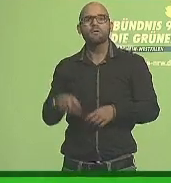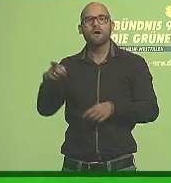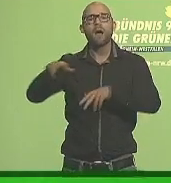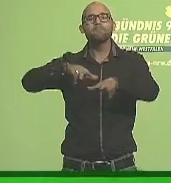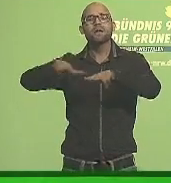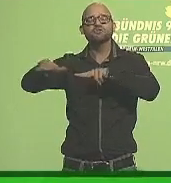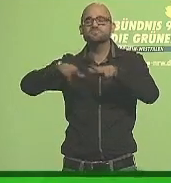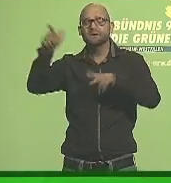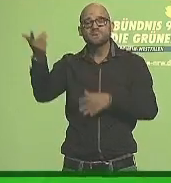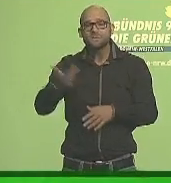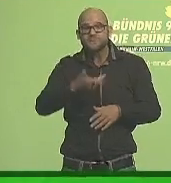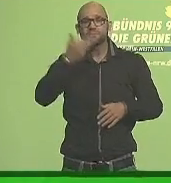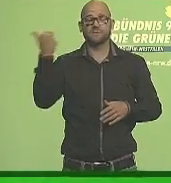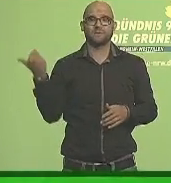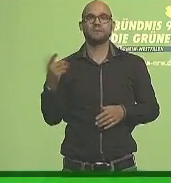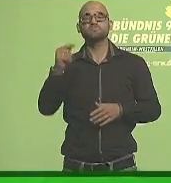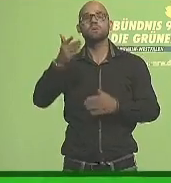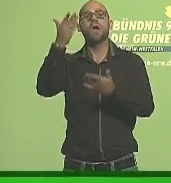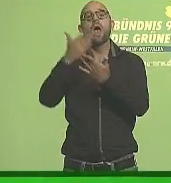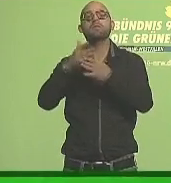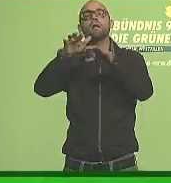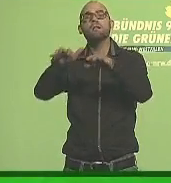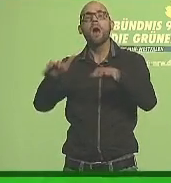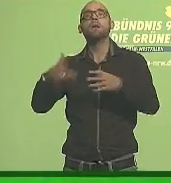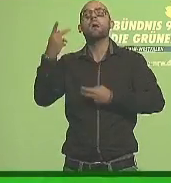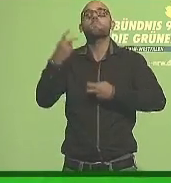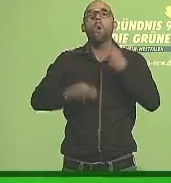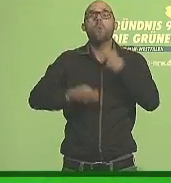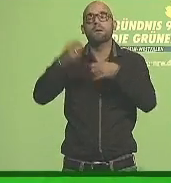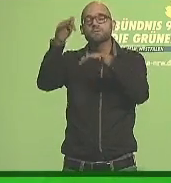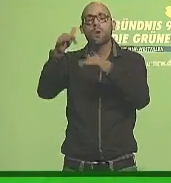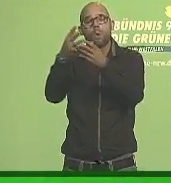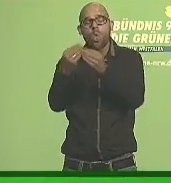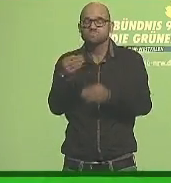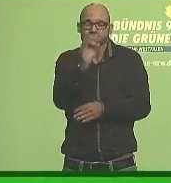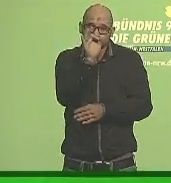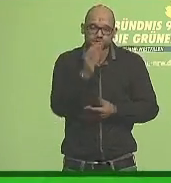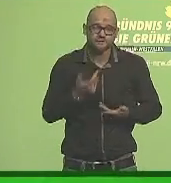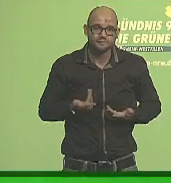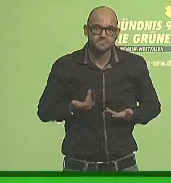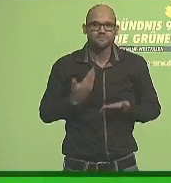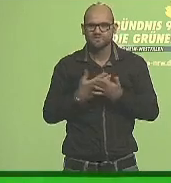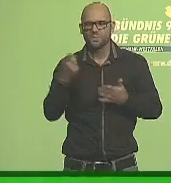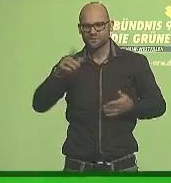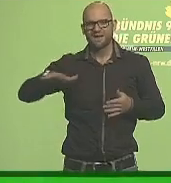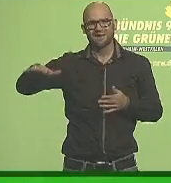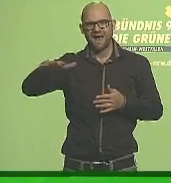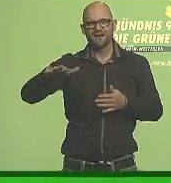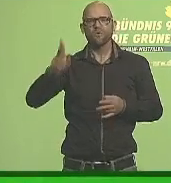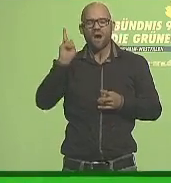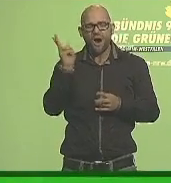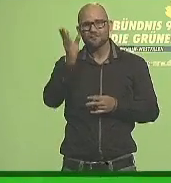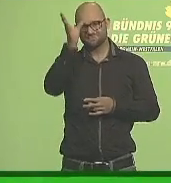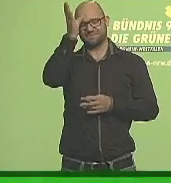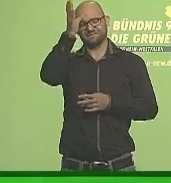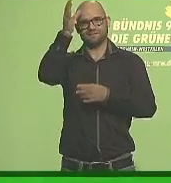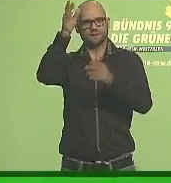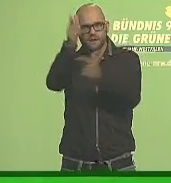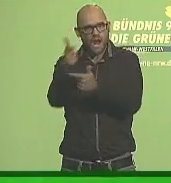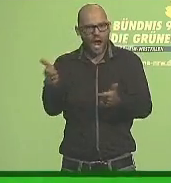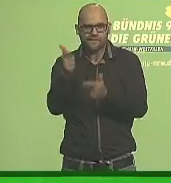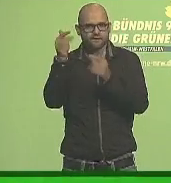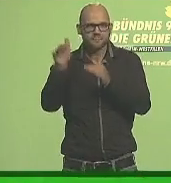keine Endlagermanagement hat, also die Endlagerprobleme nicht lösen kann, und eine Region, die auch nicht über Know-how verfügt,